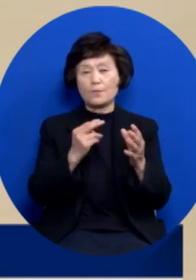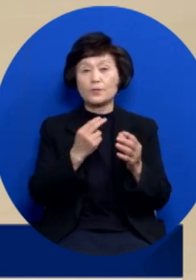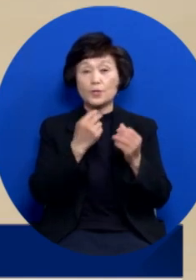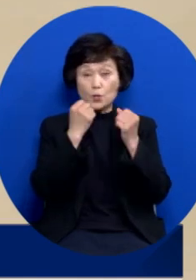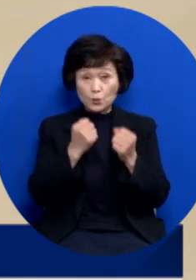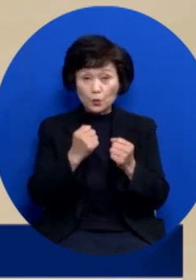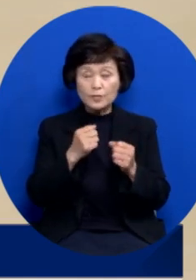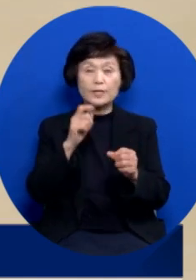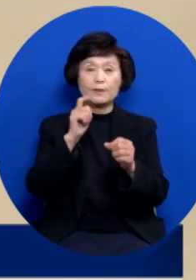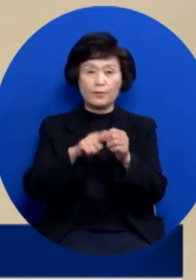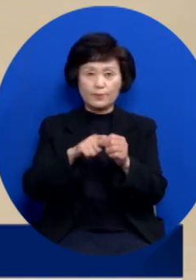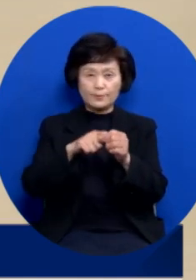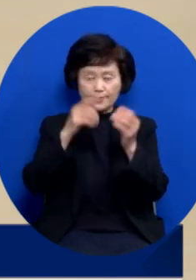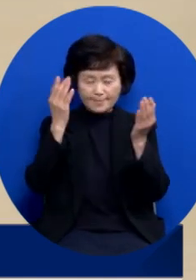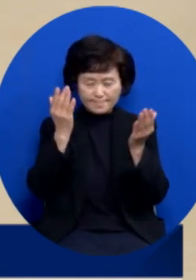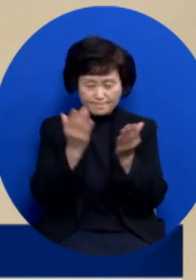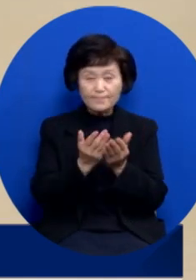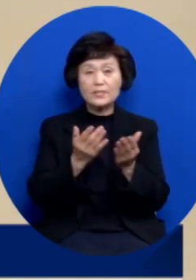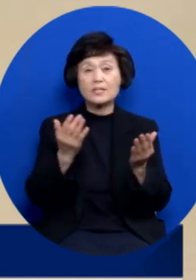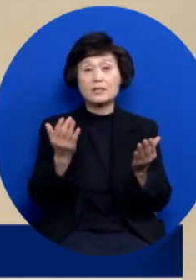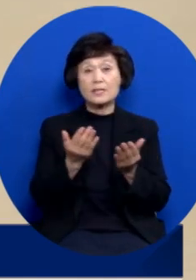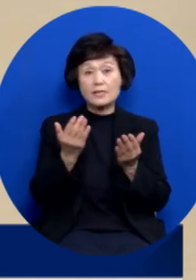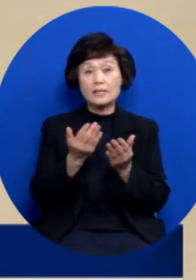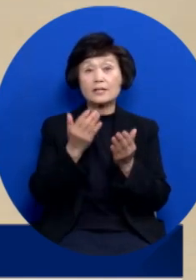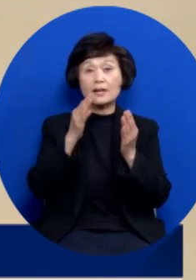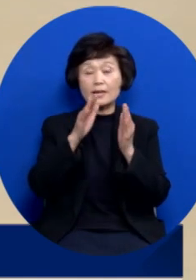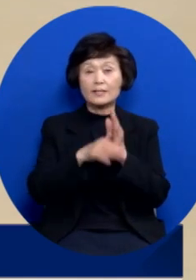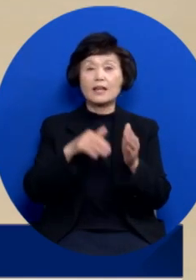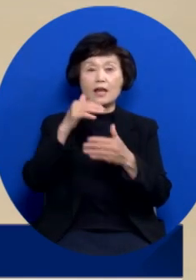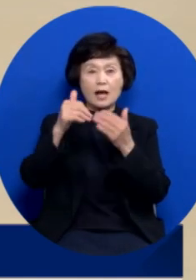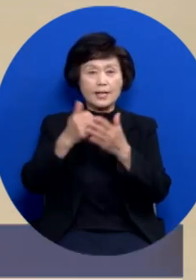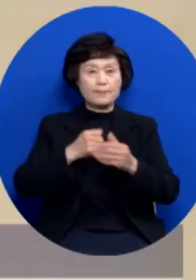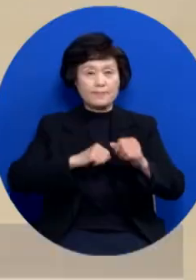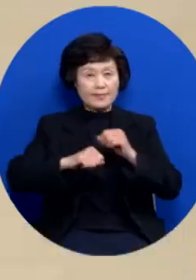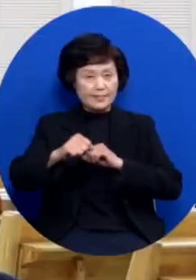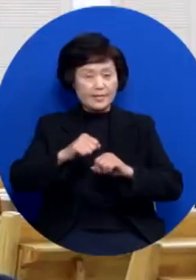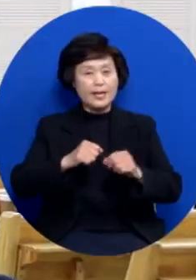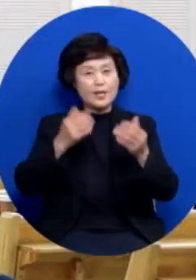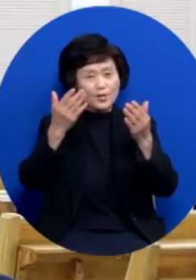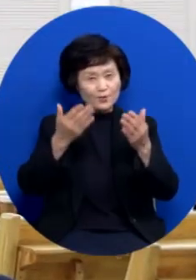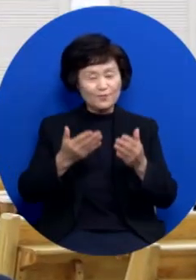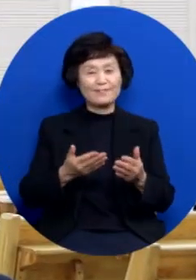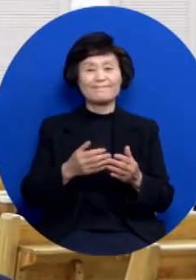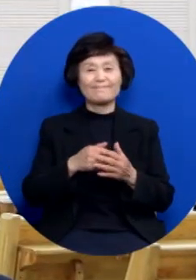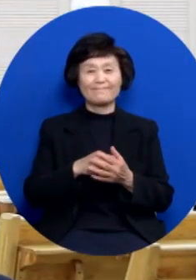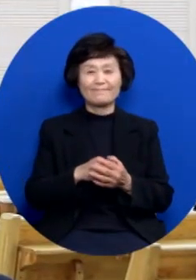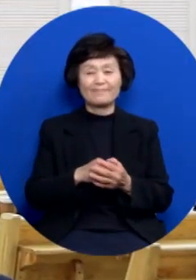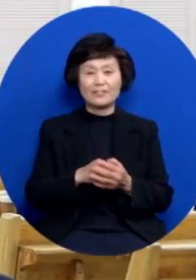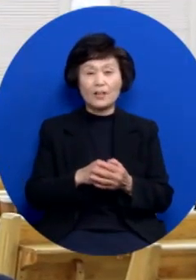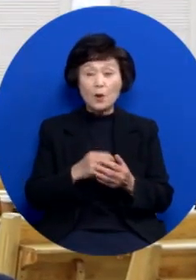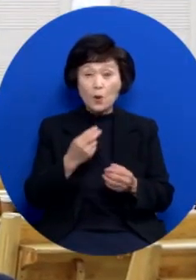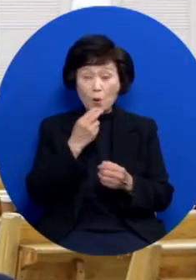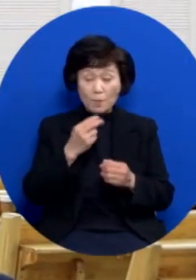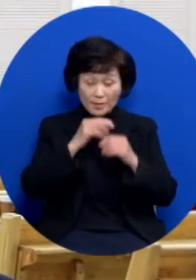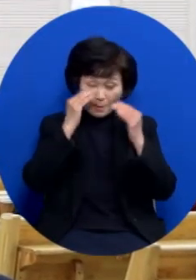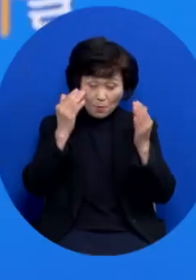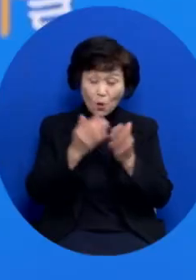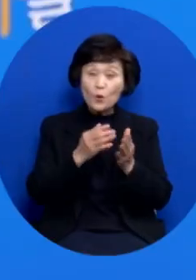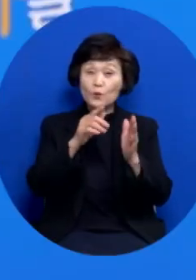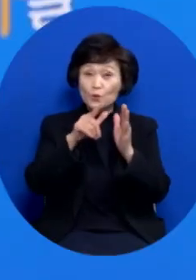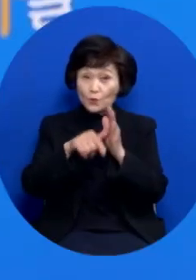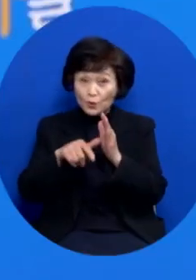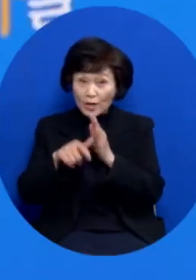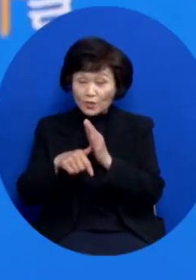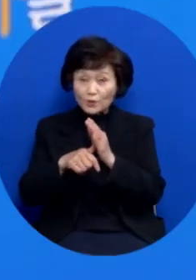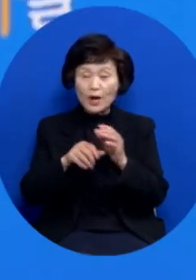목적에 맞게 사역을 하면은 그럼 하나님 역사하십니다. 호흡하는 모든 순간이 전도해야